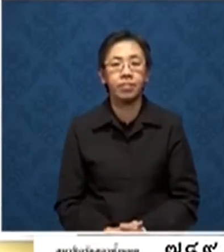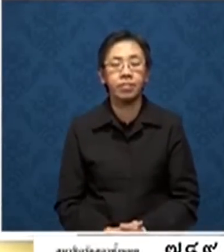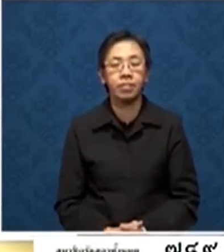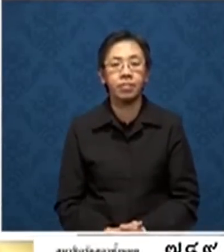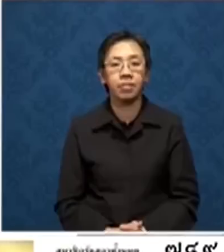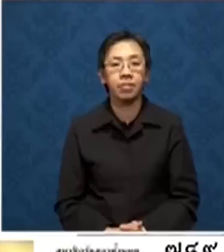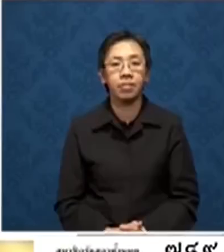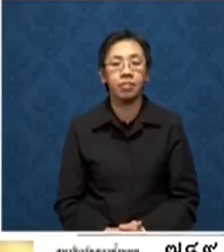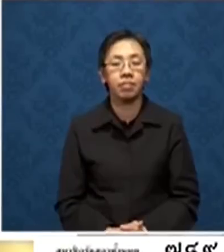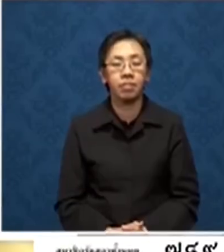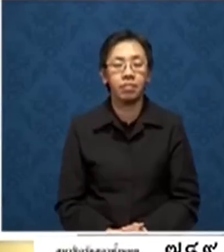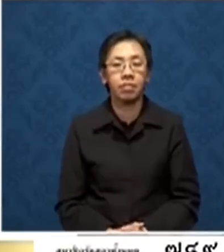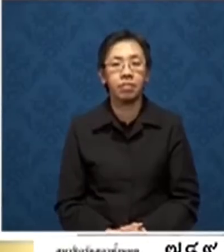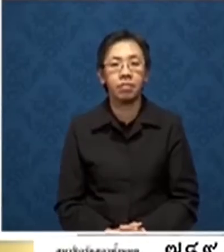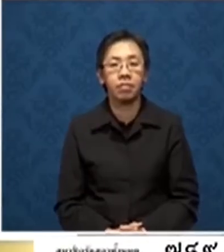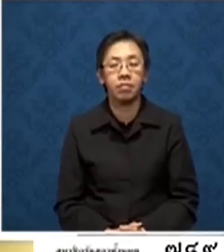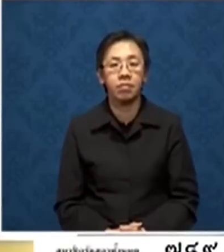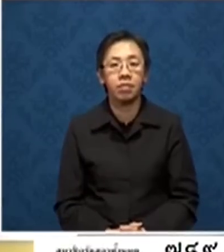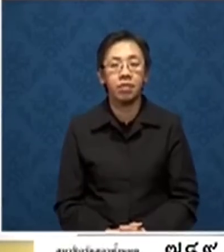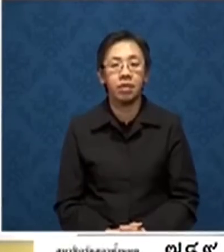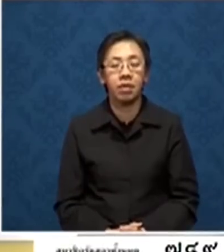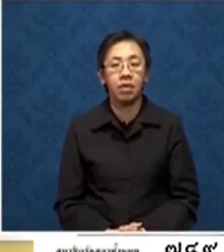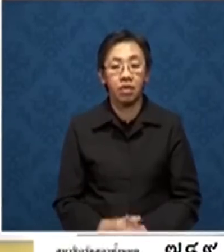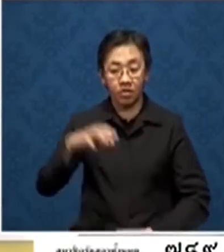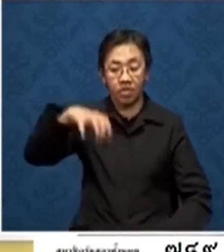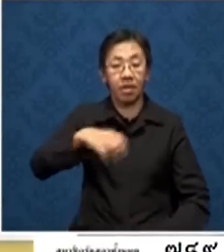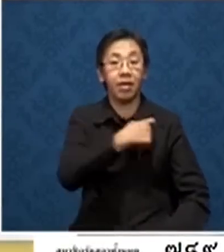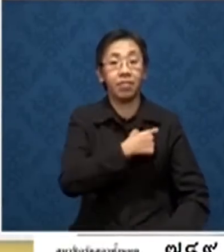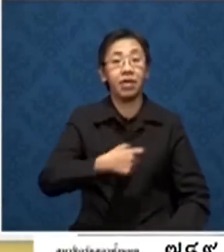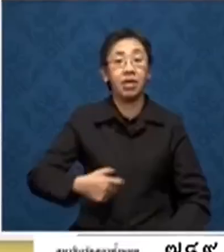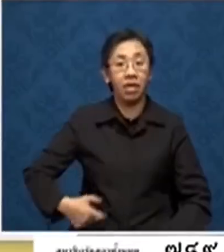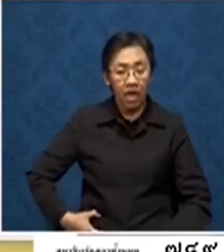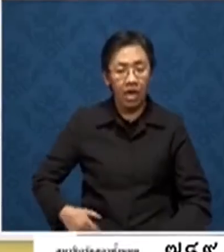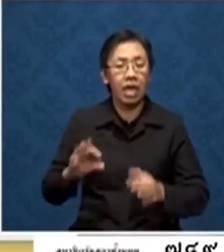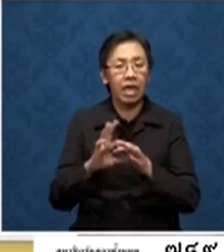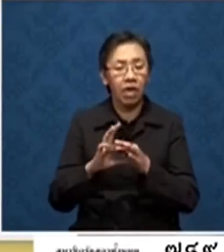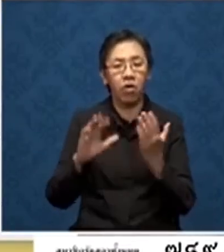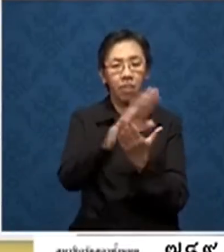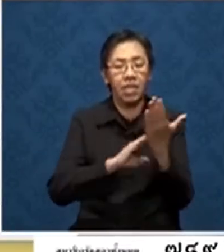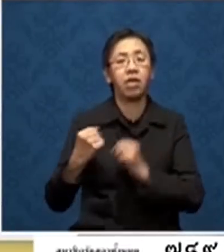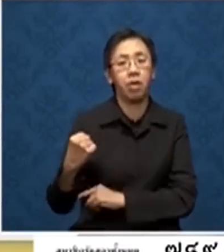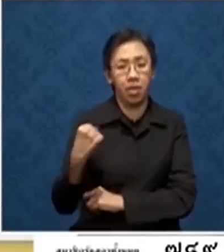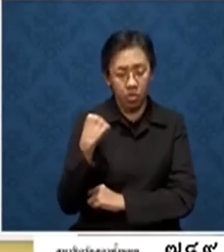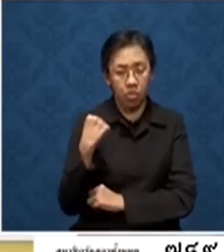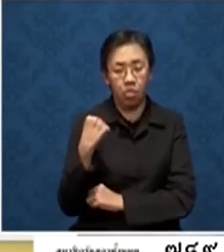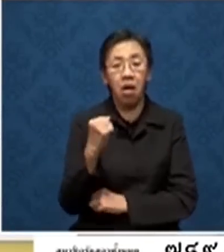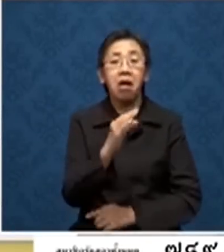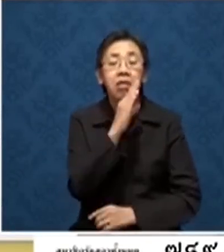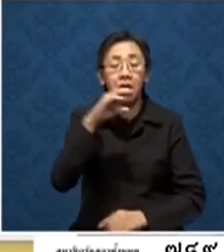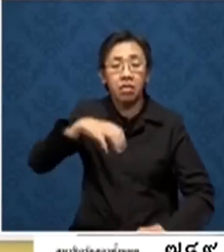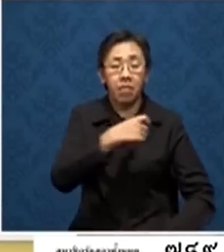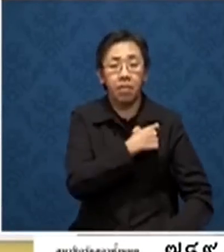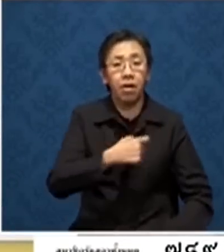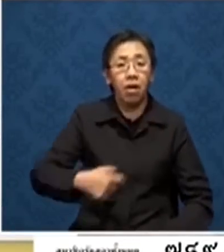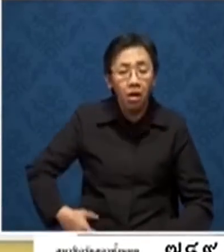การที่สถาบันพระมหากษัตริย์เป็นความมั่นคงของชาติเป็นเรื่องที่ถูกแล้วถ้าเราเอาสถาบันพระ